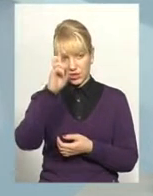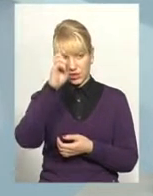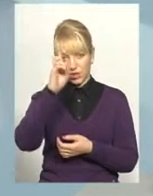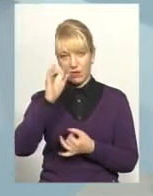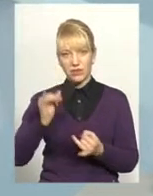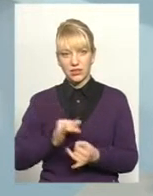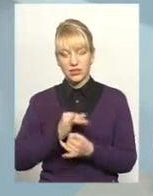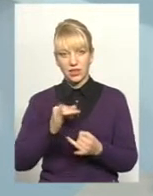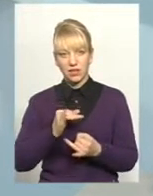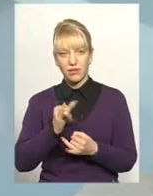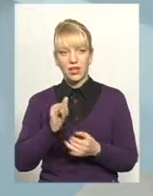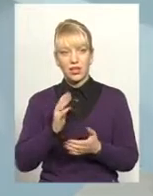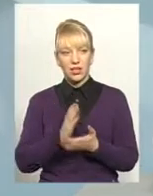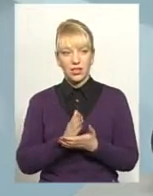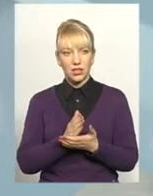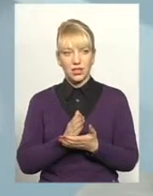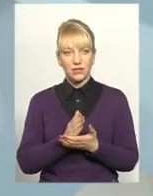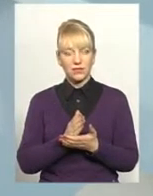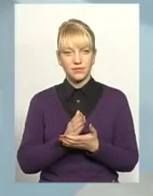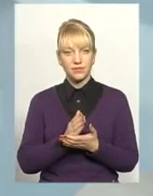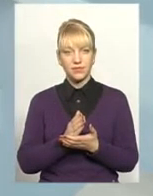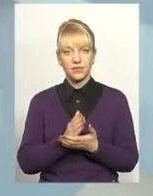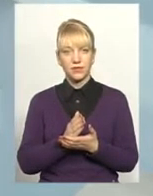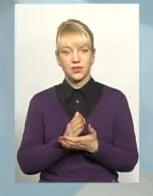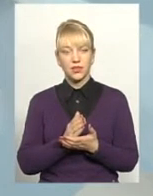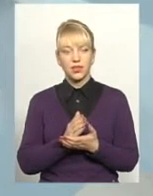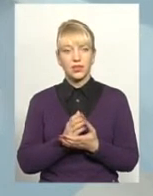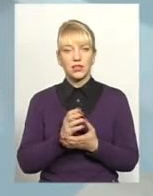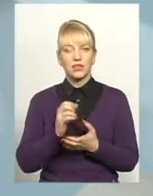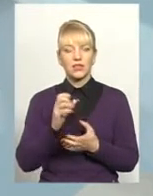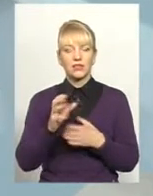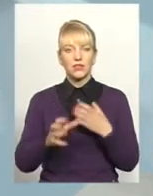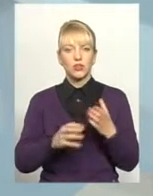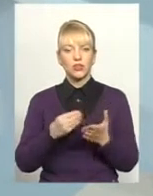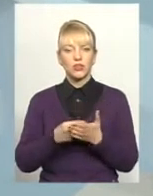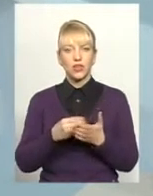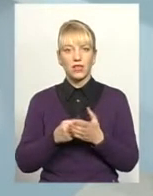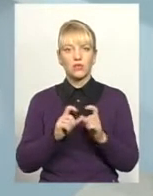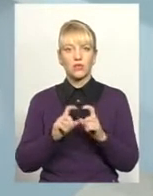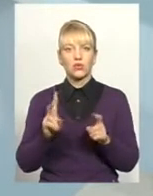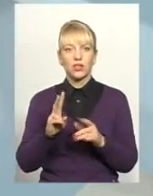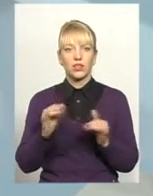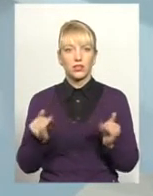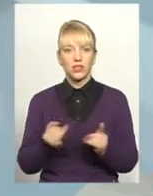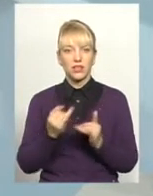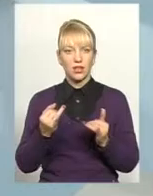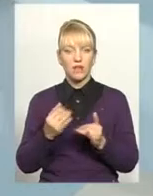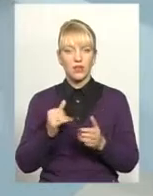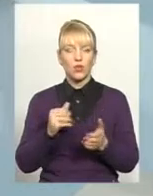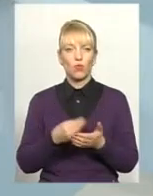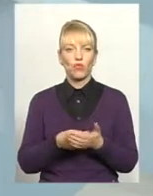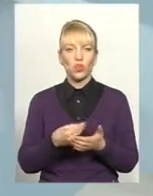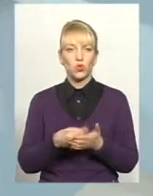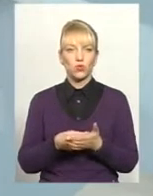зацікавлена і є світові фінансові структури, які зацікавлені в